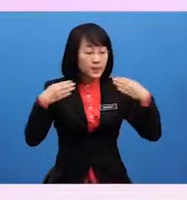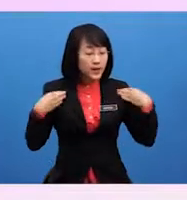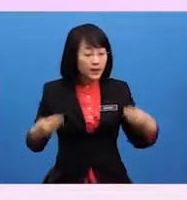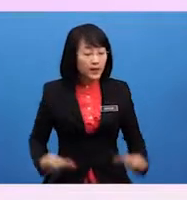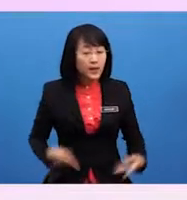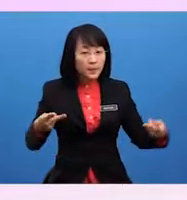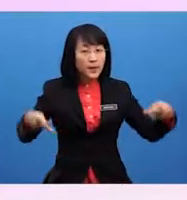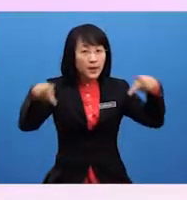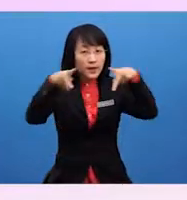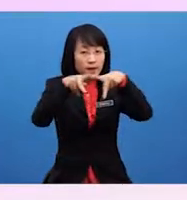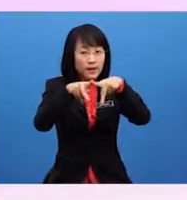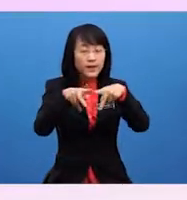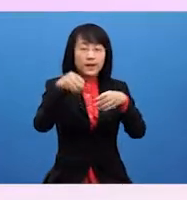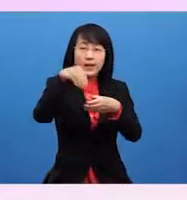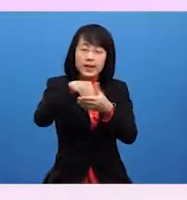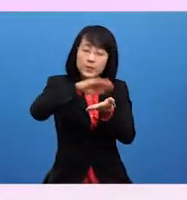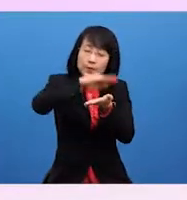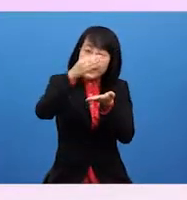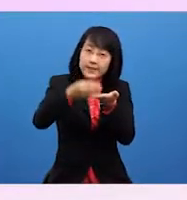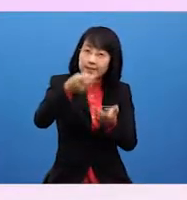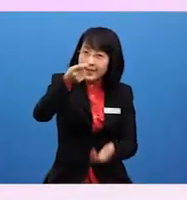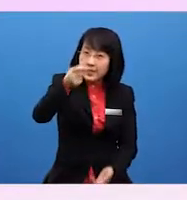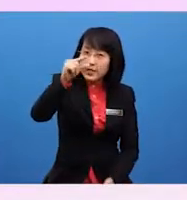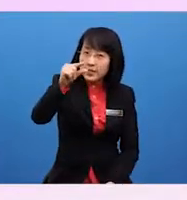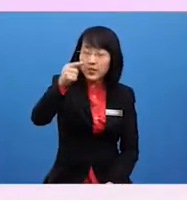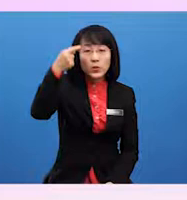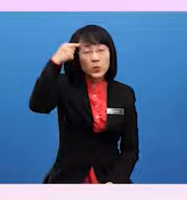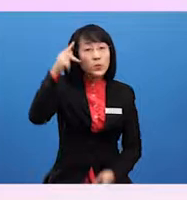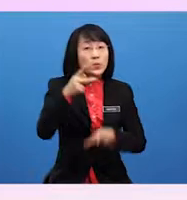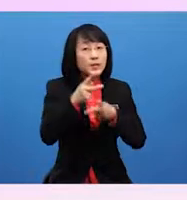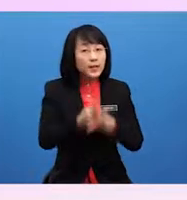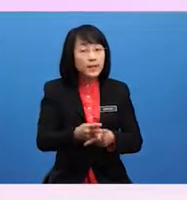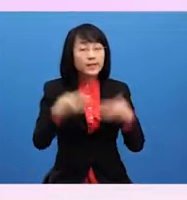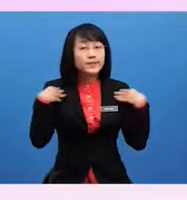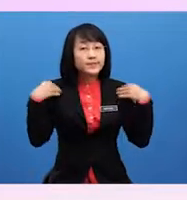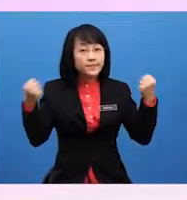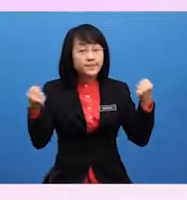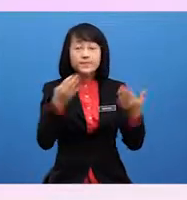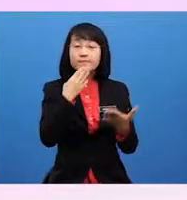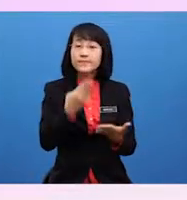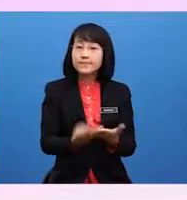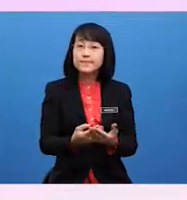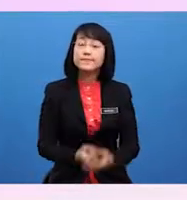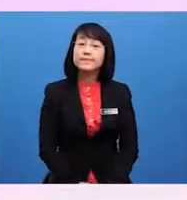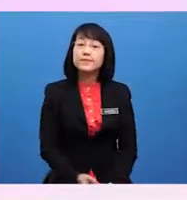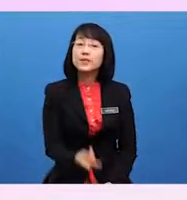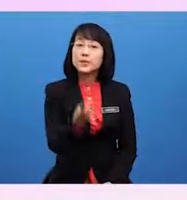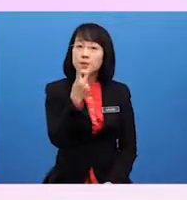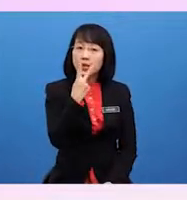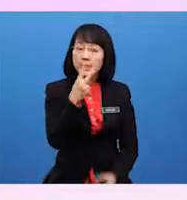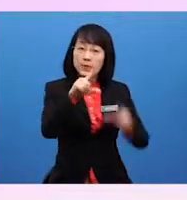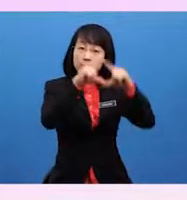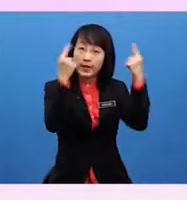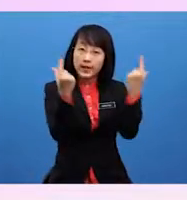dalam kuantiti yang sedikit untuk mengekalkan kesihatan yang baik. Vitamin boleh